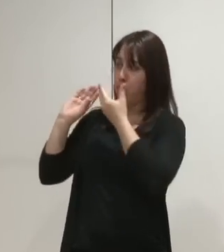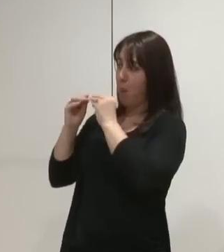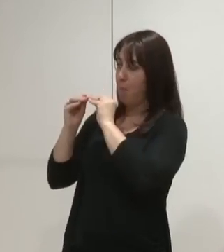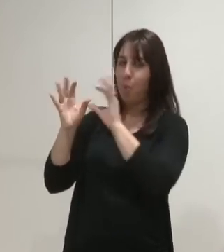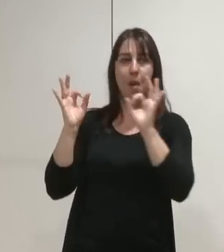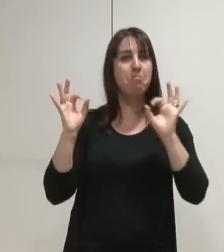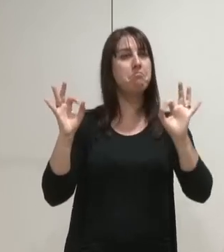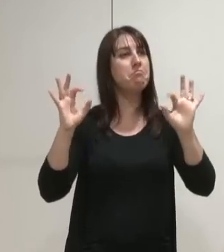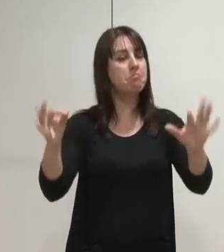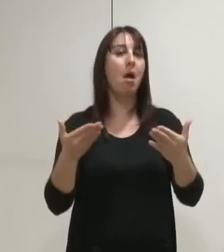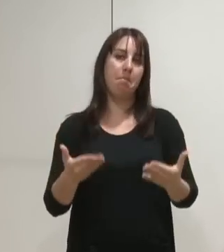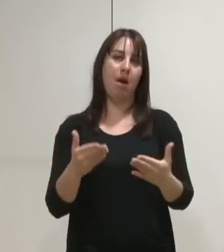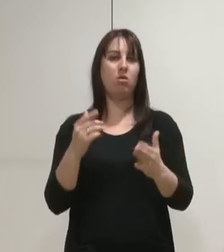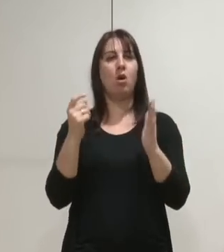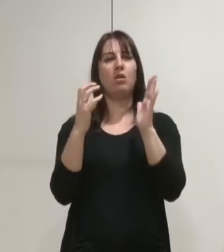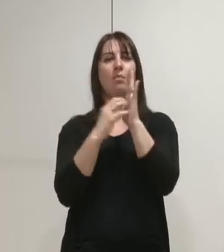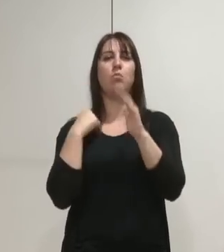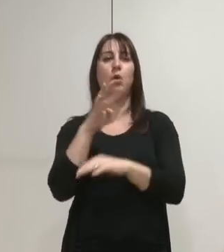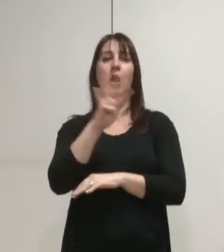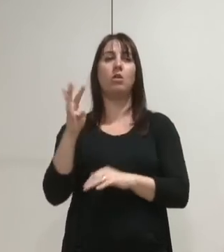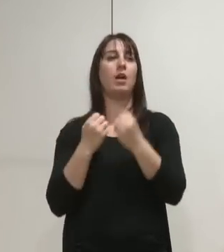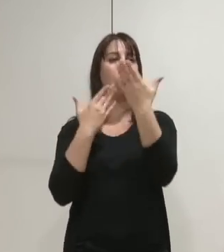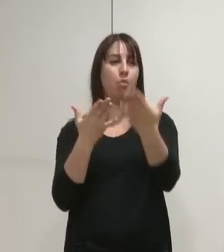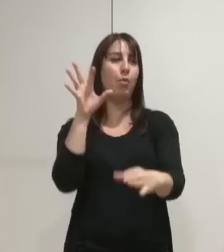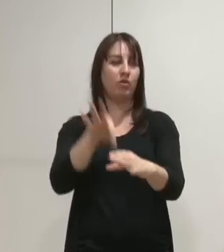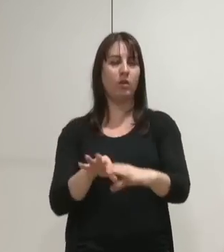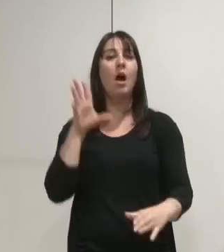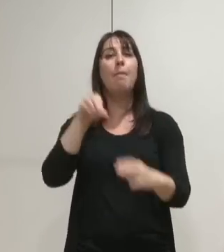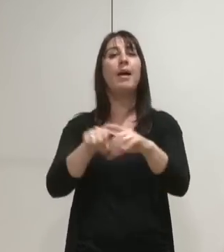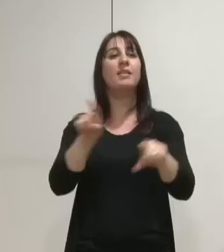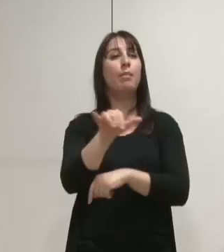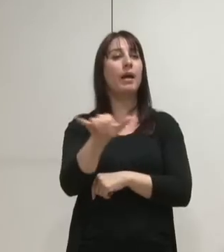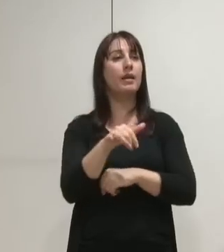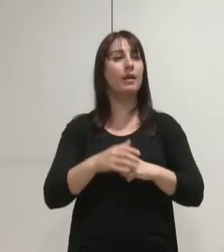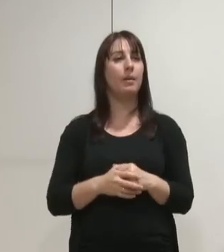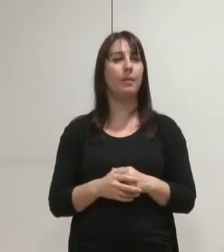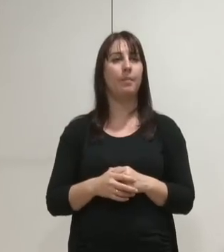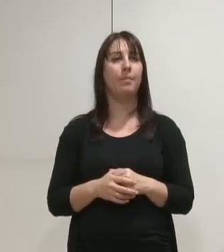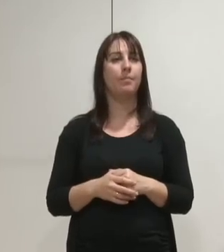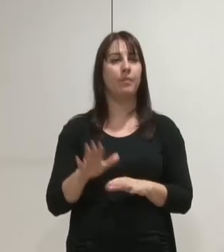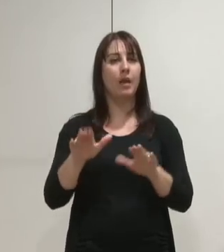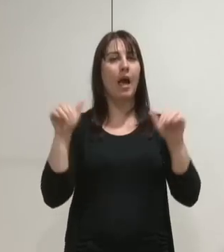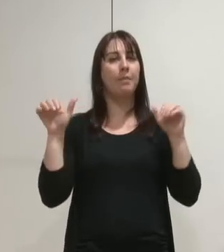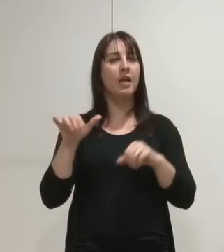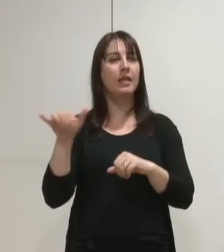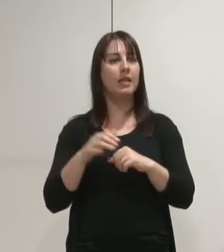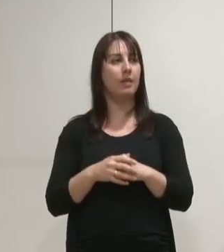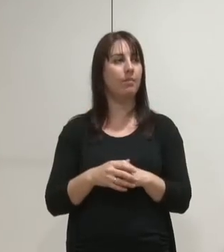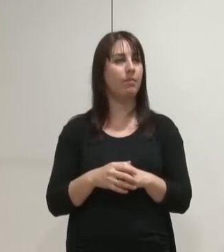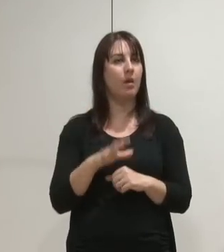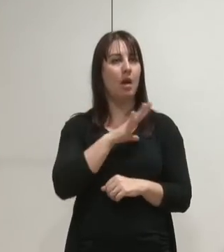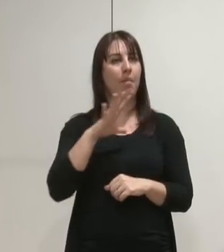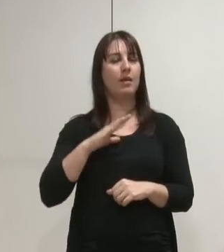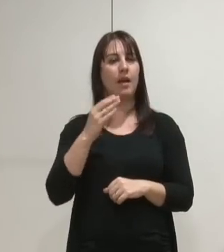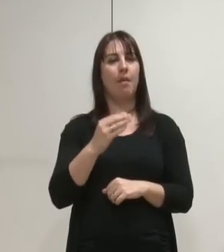et je mets donc cette délibération numéro 44 au voix qui ne prend pas part au vote donc qui s'abstient madame